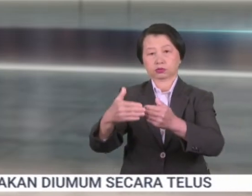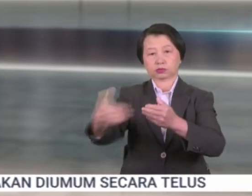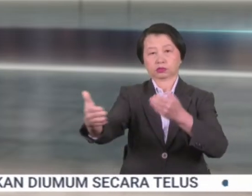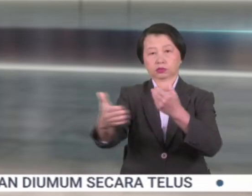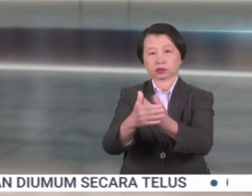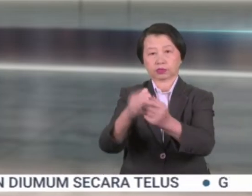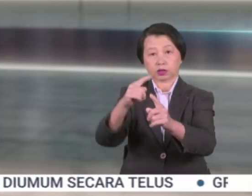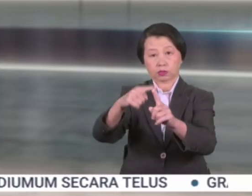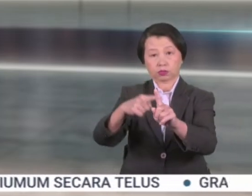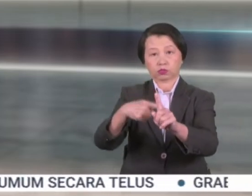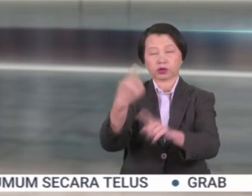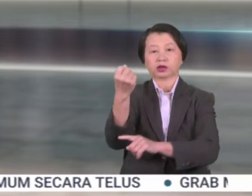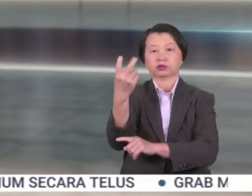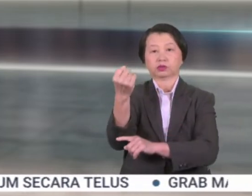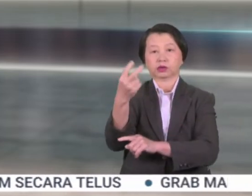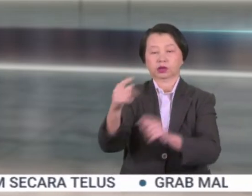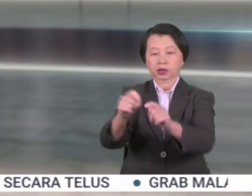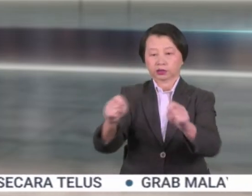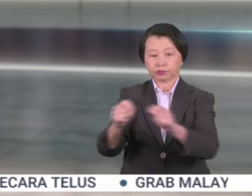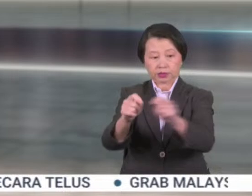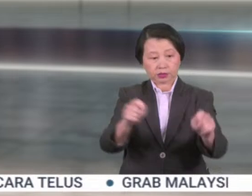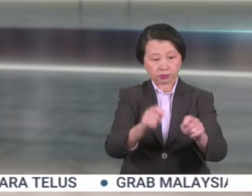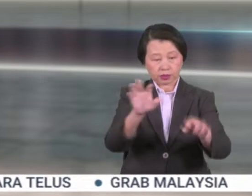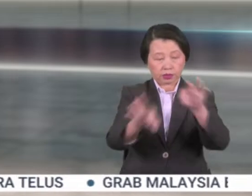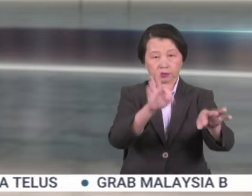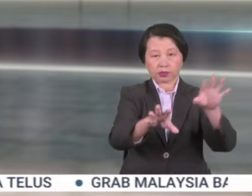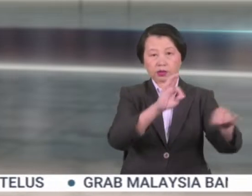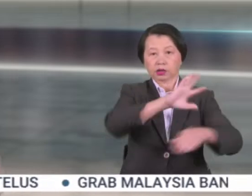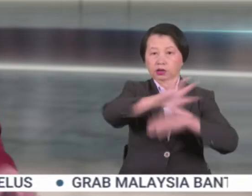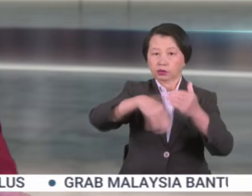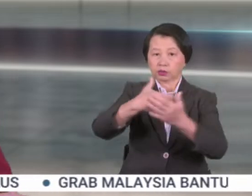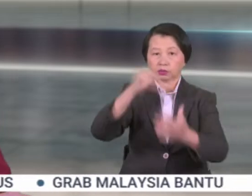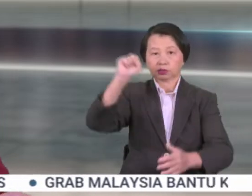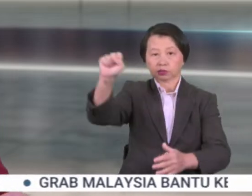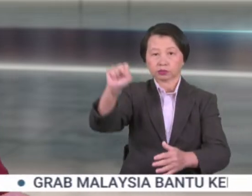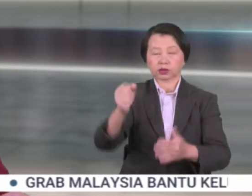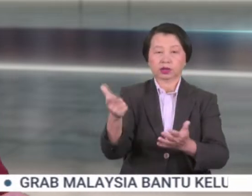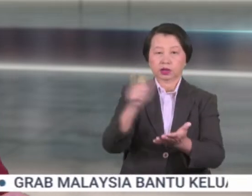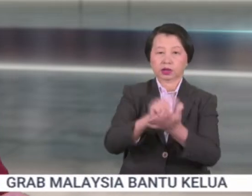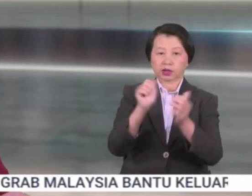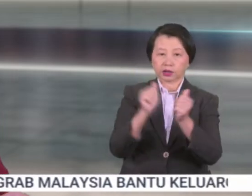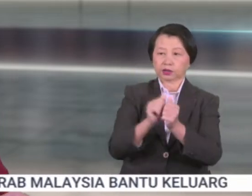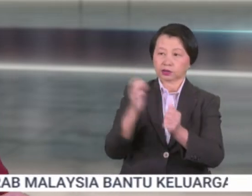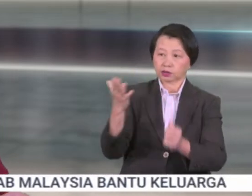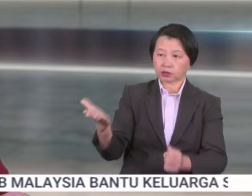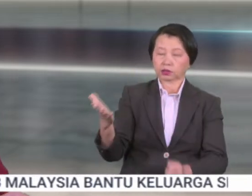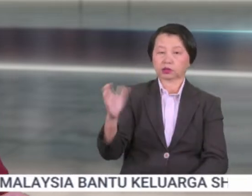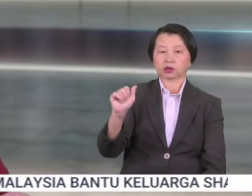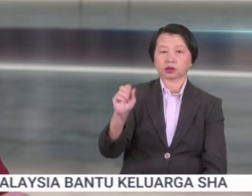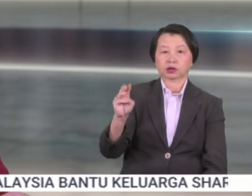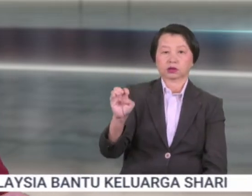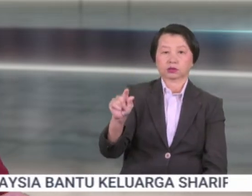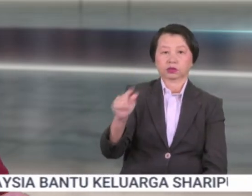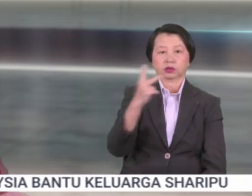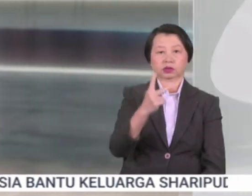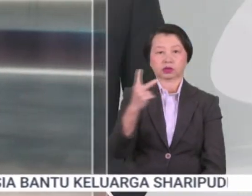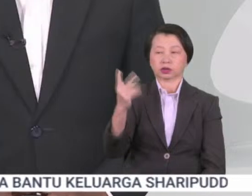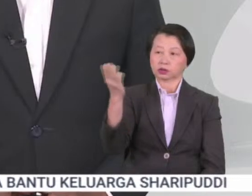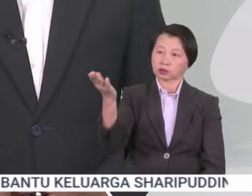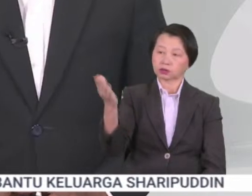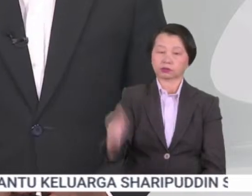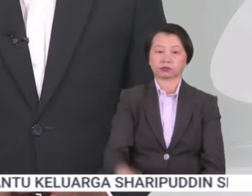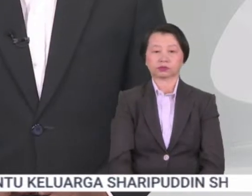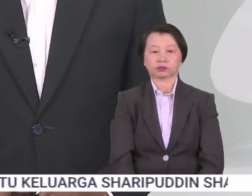disember tahun ini ke lokasi-lokasi terpilih di seluruh Sabah dan laporannya kita bersama Mohamad Shah zam Awang di kota